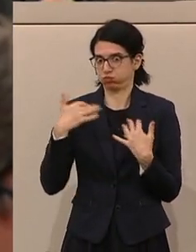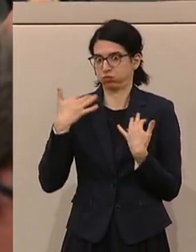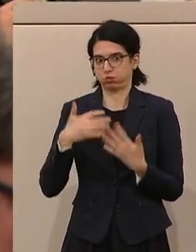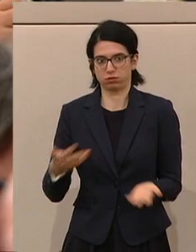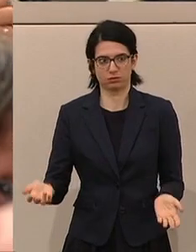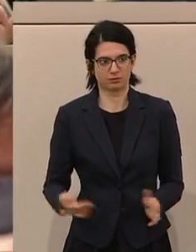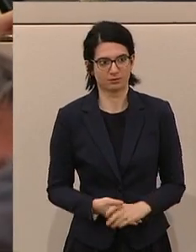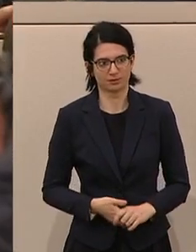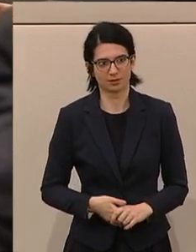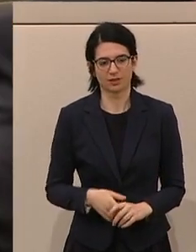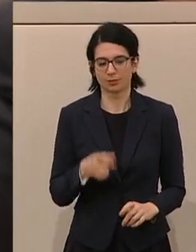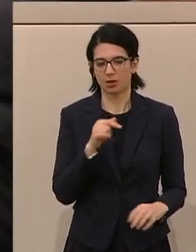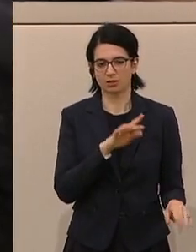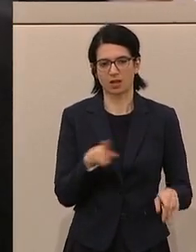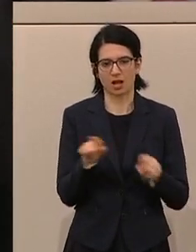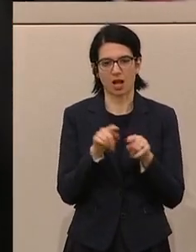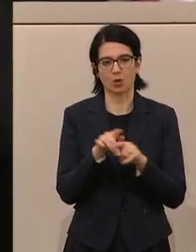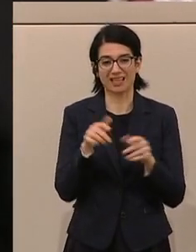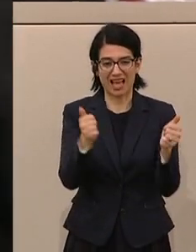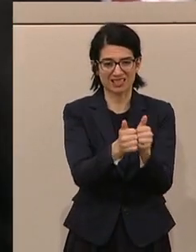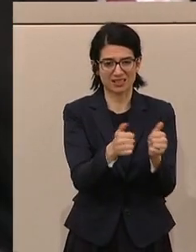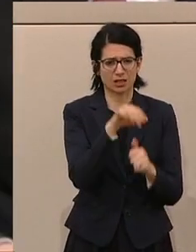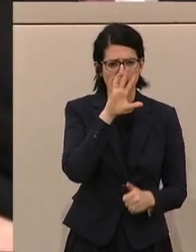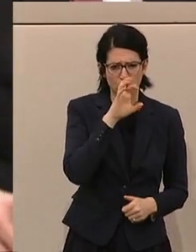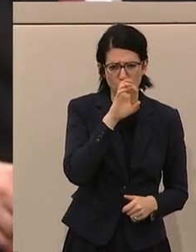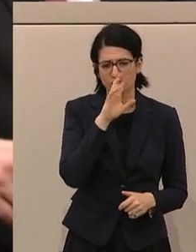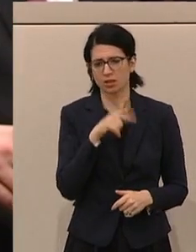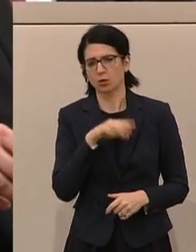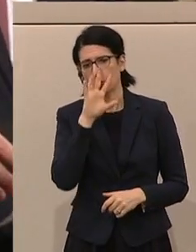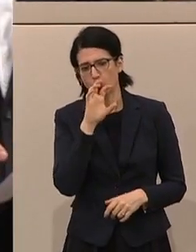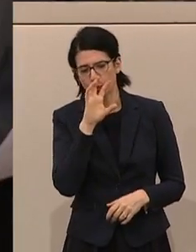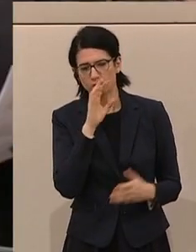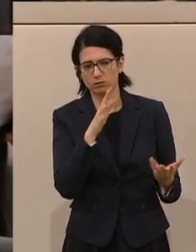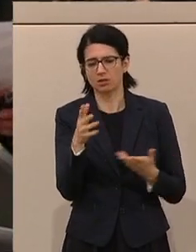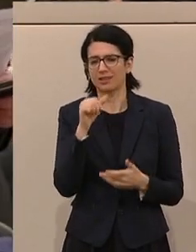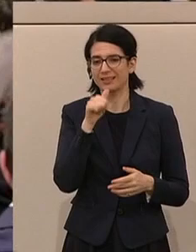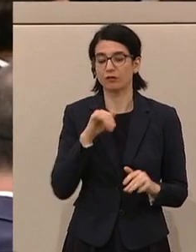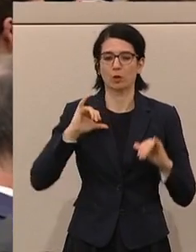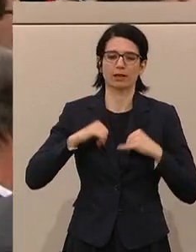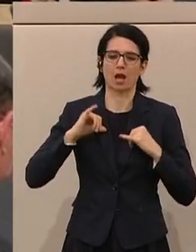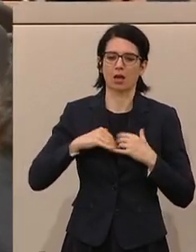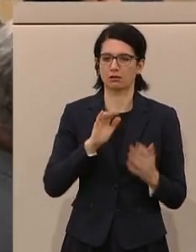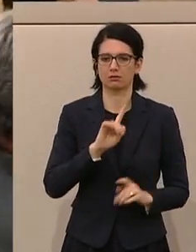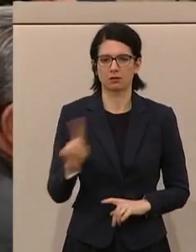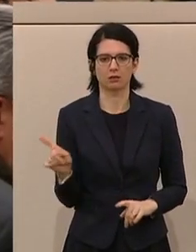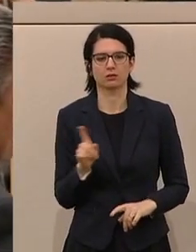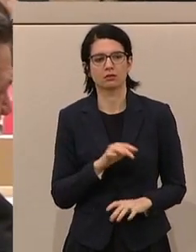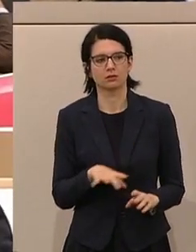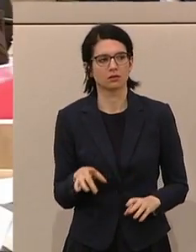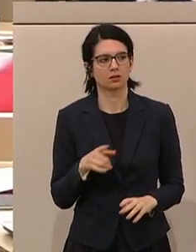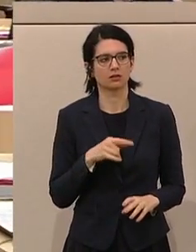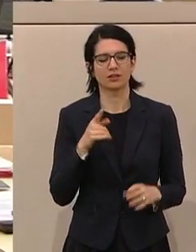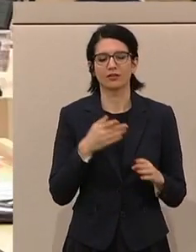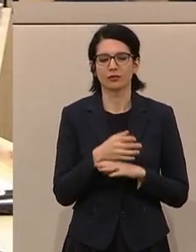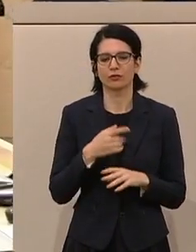Der Betrieb kann das. Wir reden bitte aber auch hier von den Medizassistenzen, nicht für die Jagd. Ich rede hier für